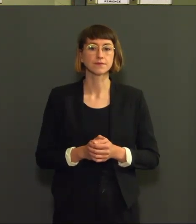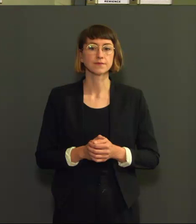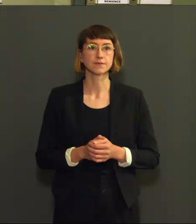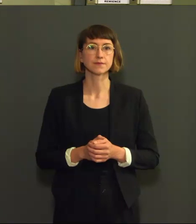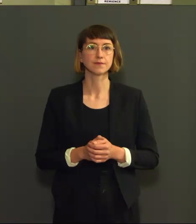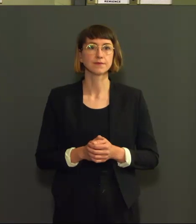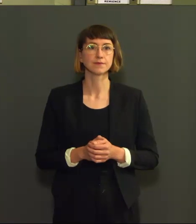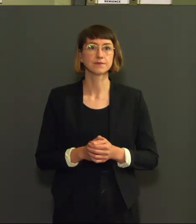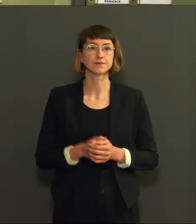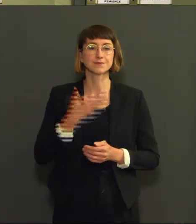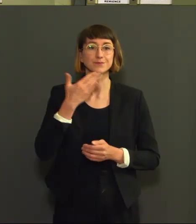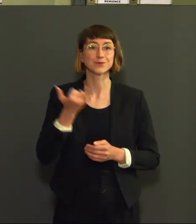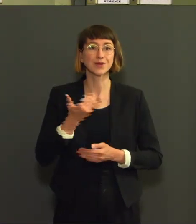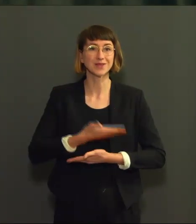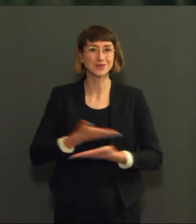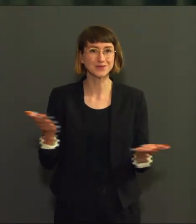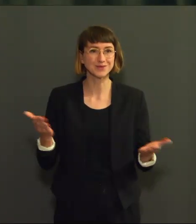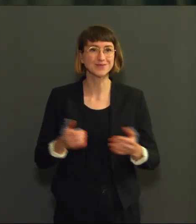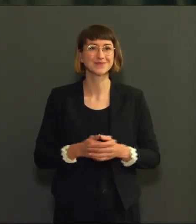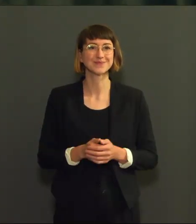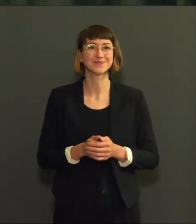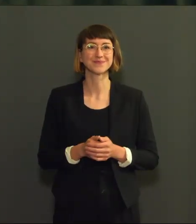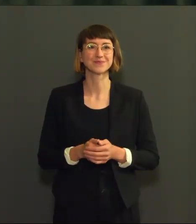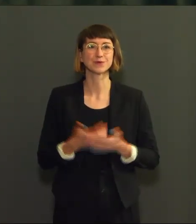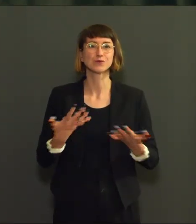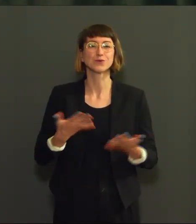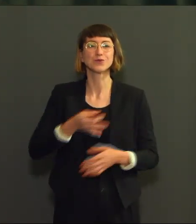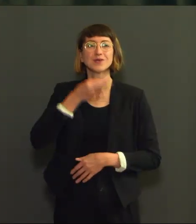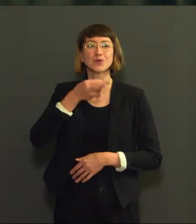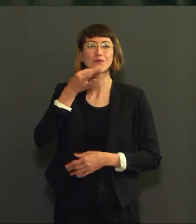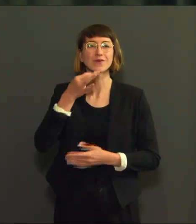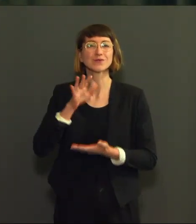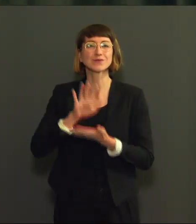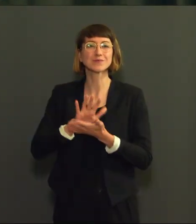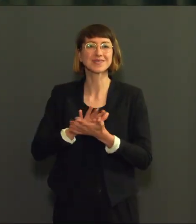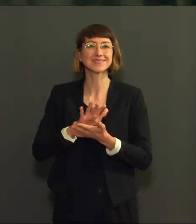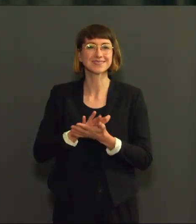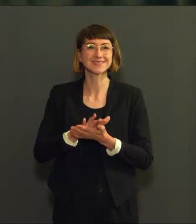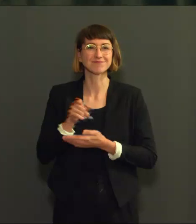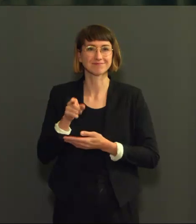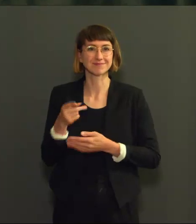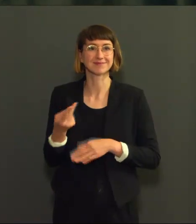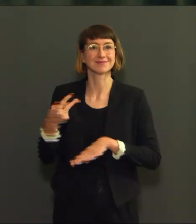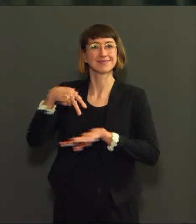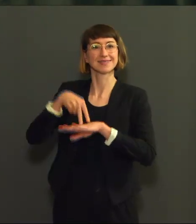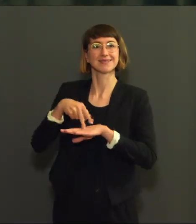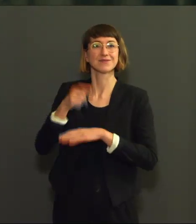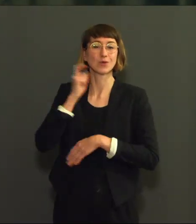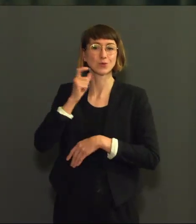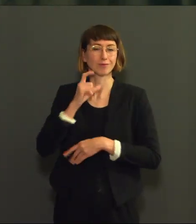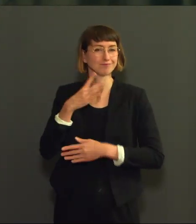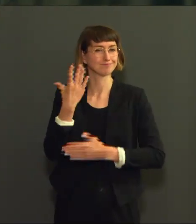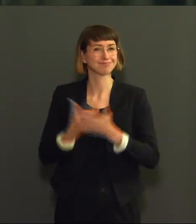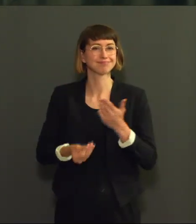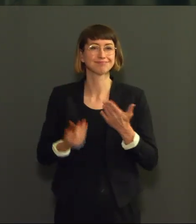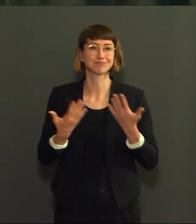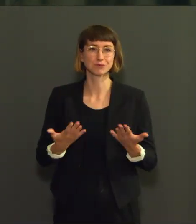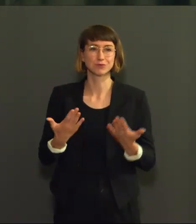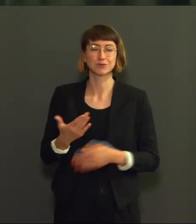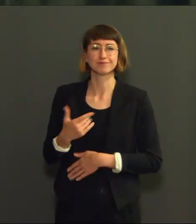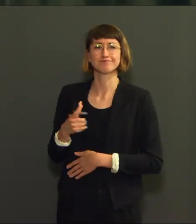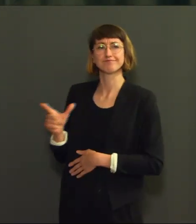Bonjour à tous. Aujourd'hui, la conférence de presse se déroulera sans Yves Stevens et Antoine Iseux. Ma collègue Laura et moi-même représenterons